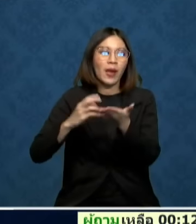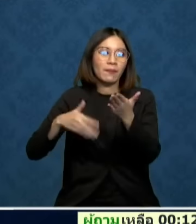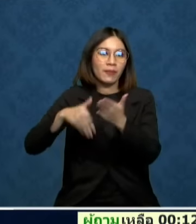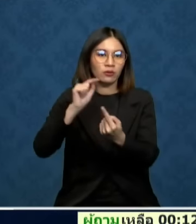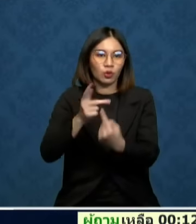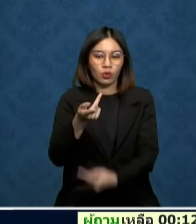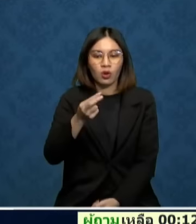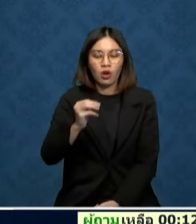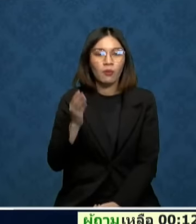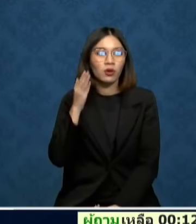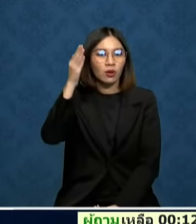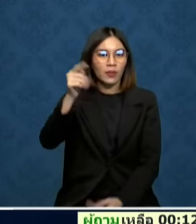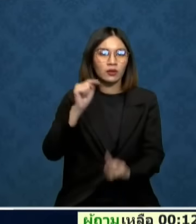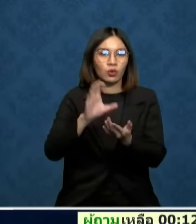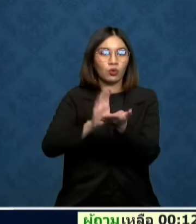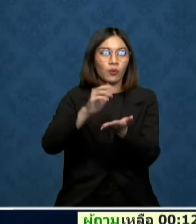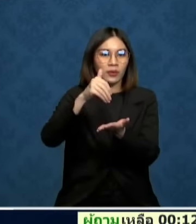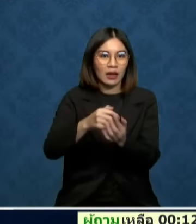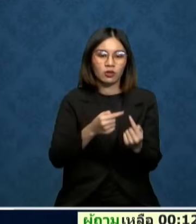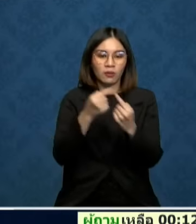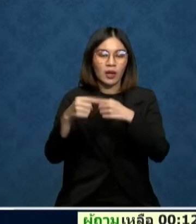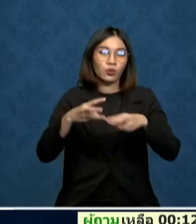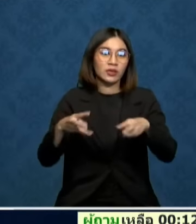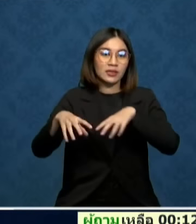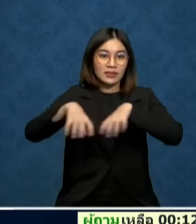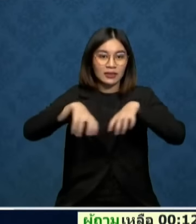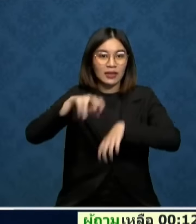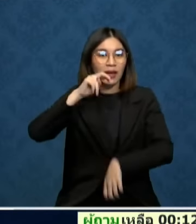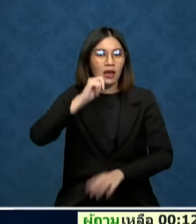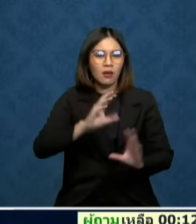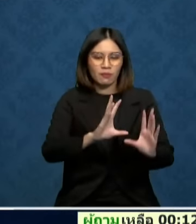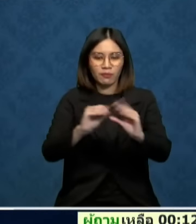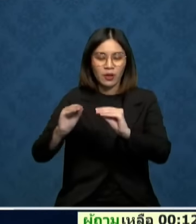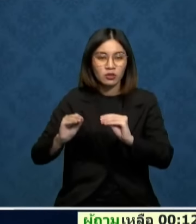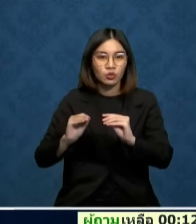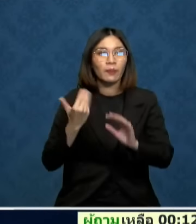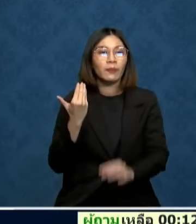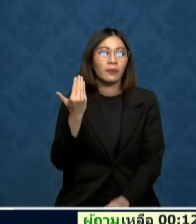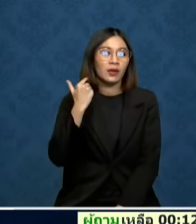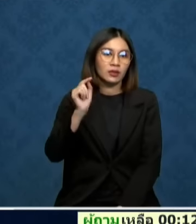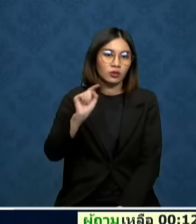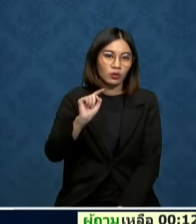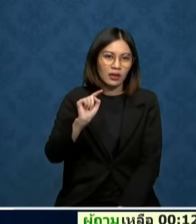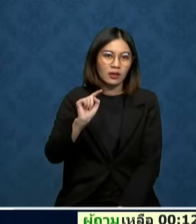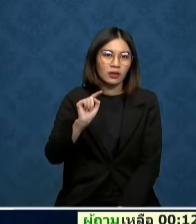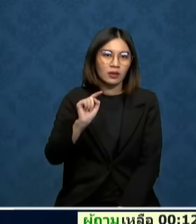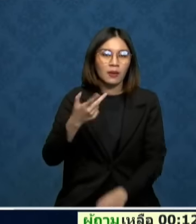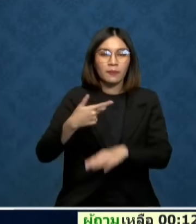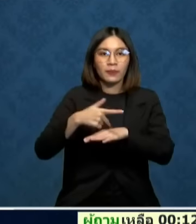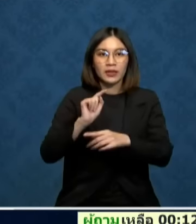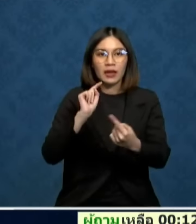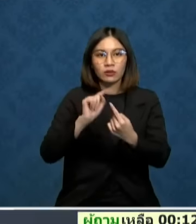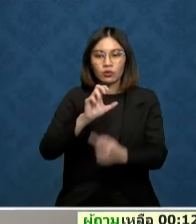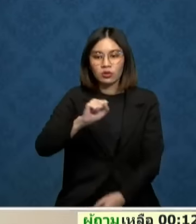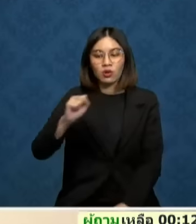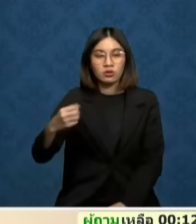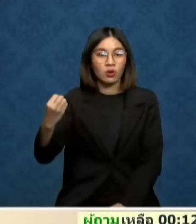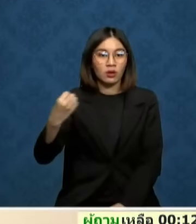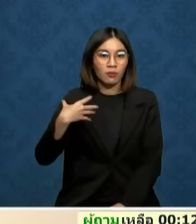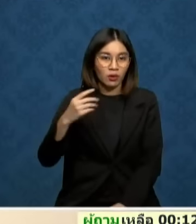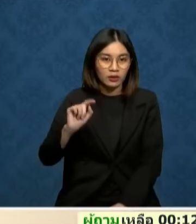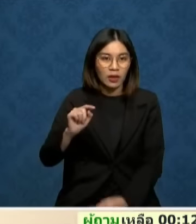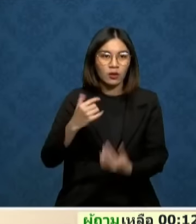อไปสำหรับงบกลางค่ะสำหรับเรื่องของการจัดการน้ำนะคะมีการประชุมกันล่าสุดเมื่อสักครู่ที่ท่านประธานคะที่ท่านส.ส.ได้พูดถึง